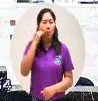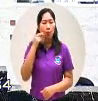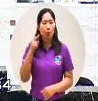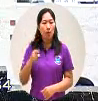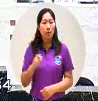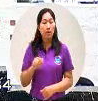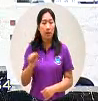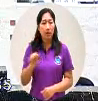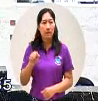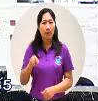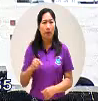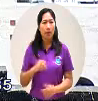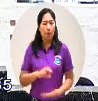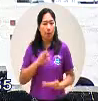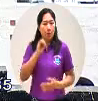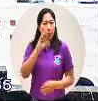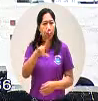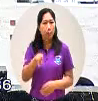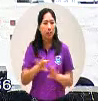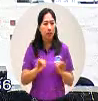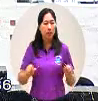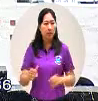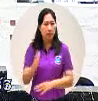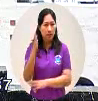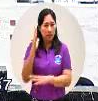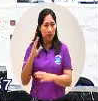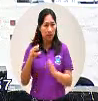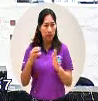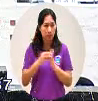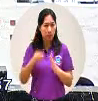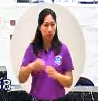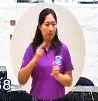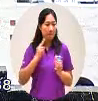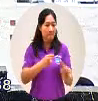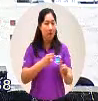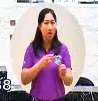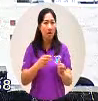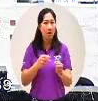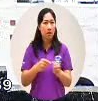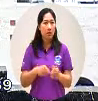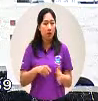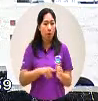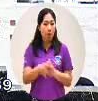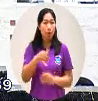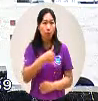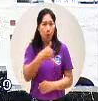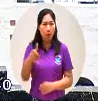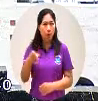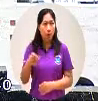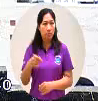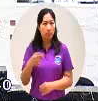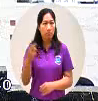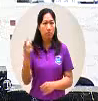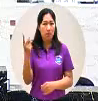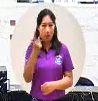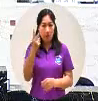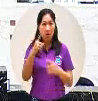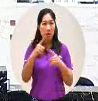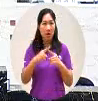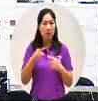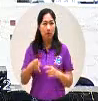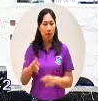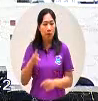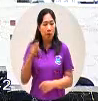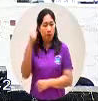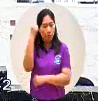建议恁地政局吼派两个专人，派两个专人，啊，住盐乡找一个所在，借一个所